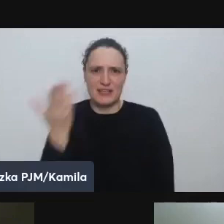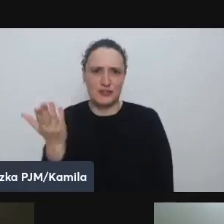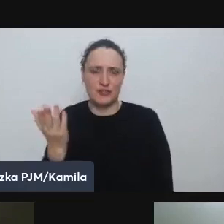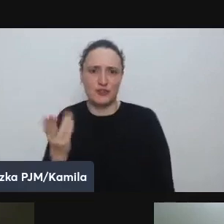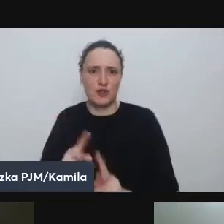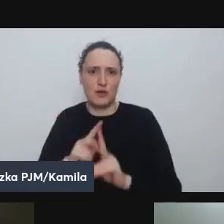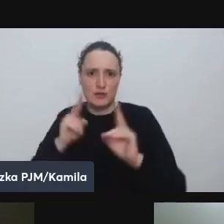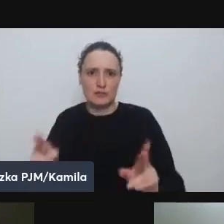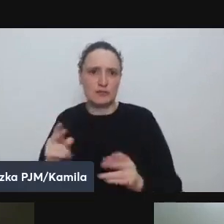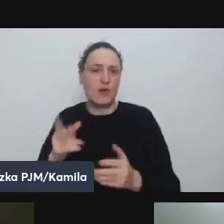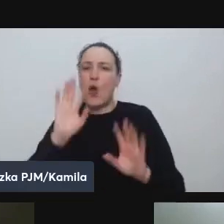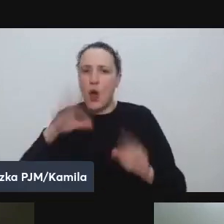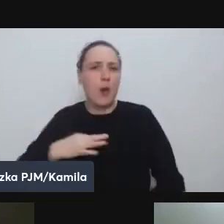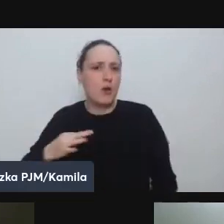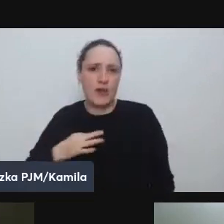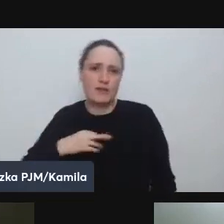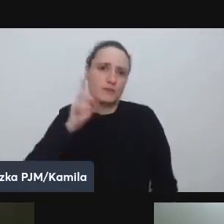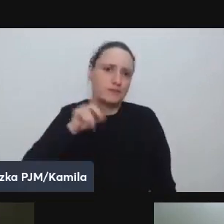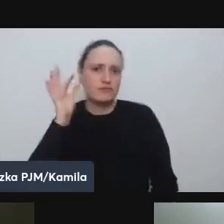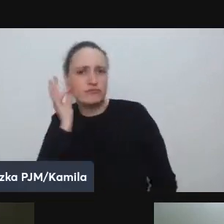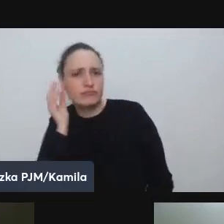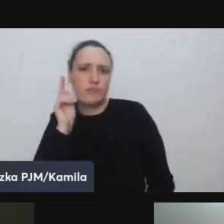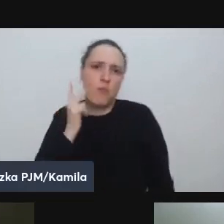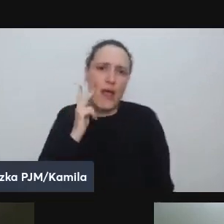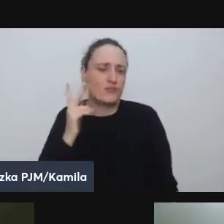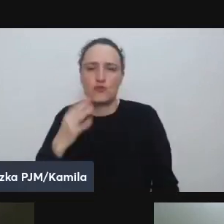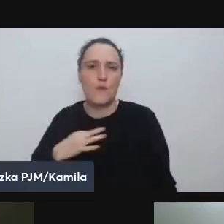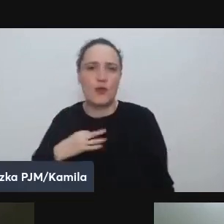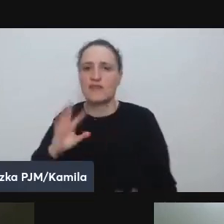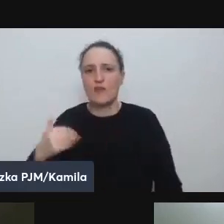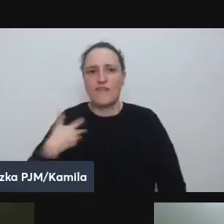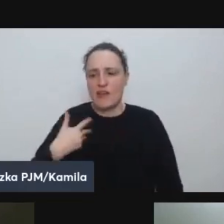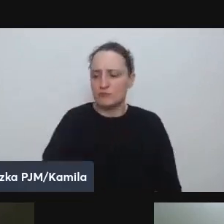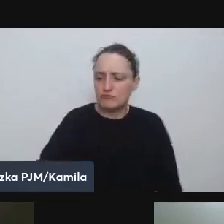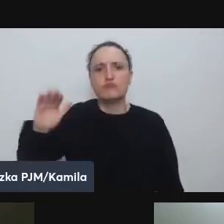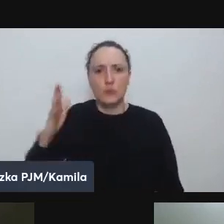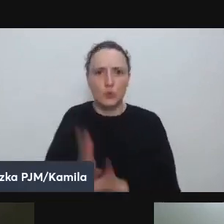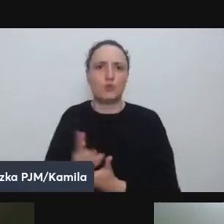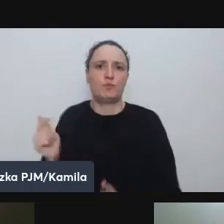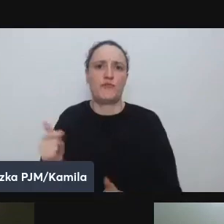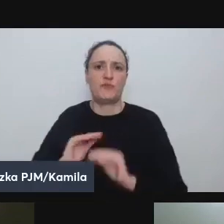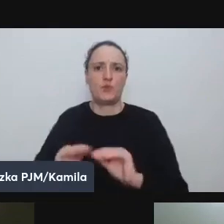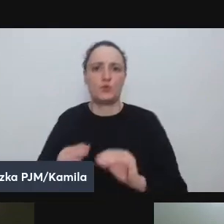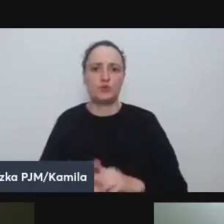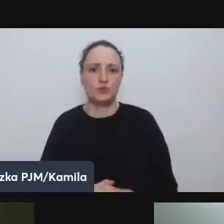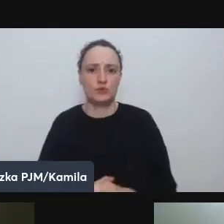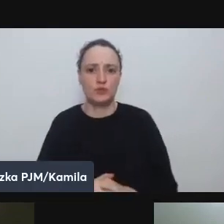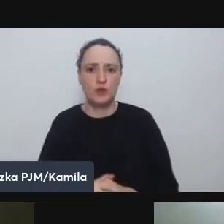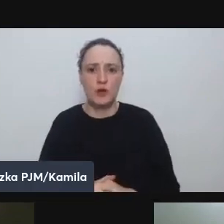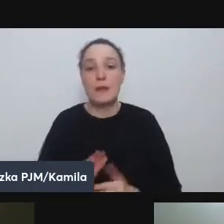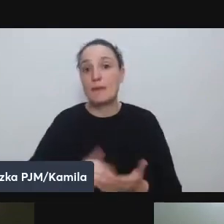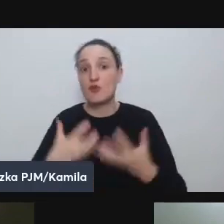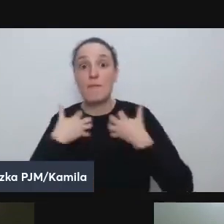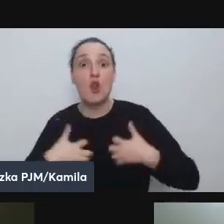bez względu na płeć i też od wczesnego wieku. W podstawie programowej biologii,